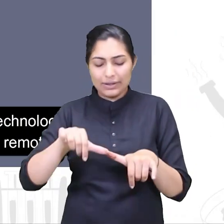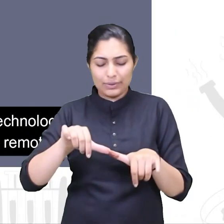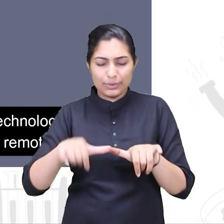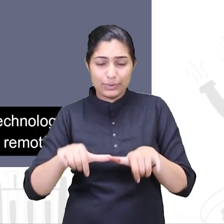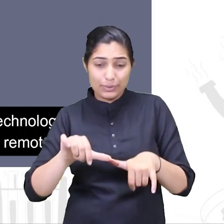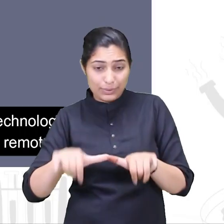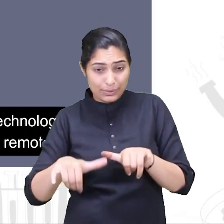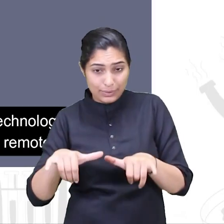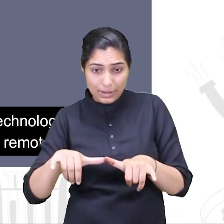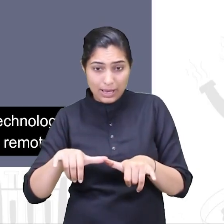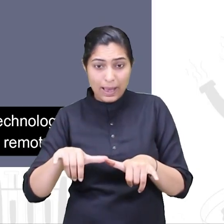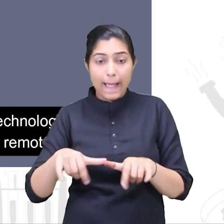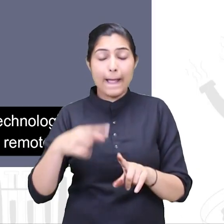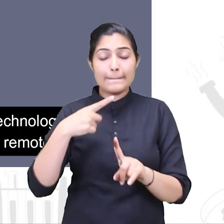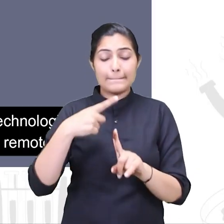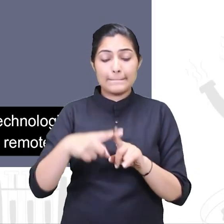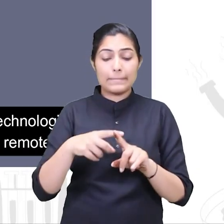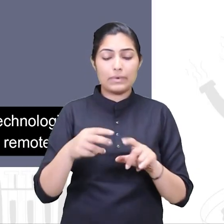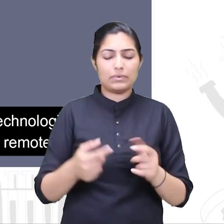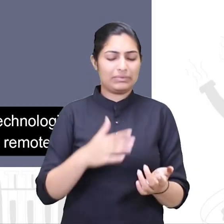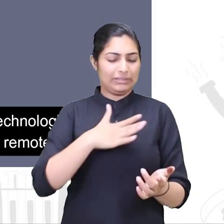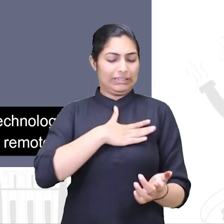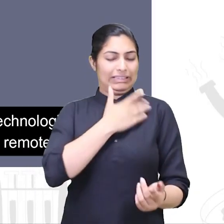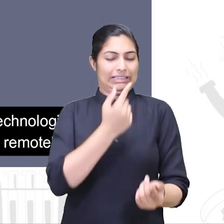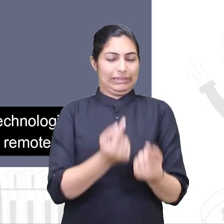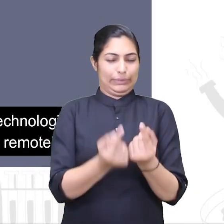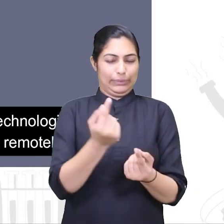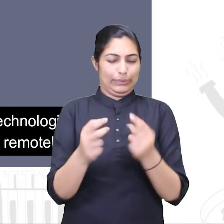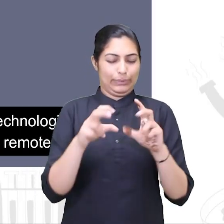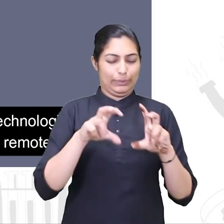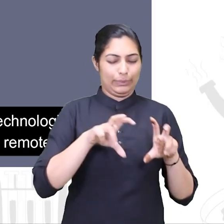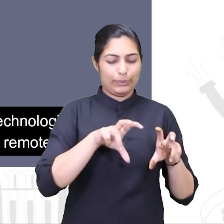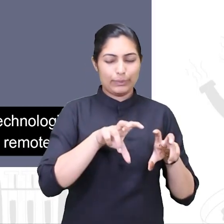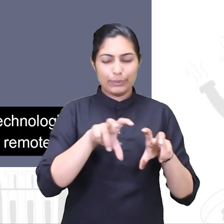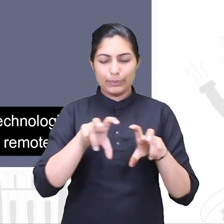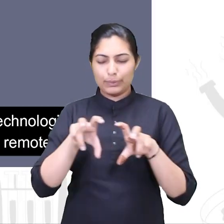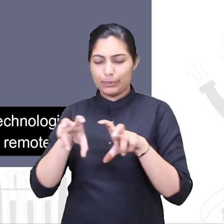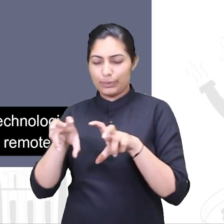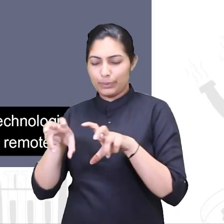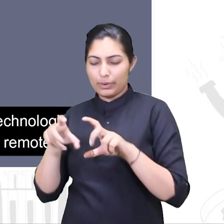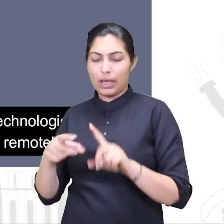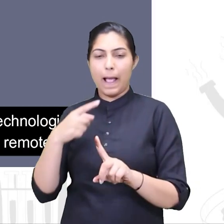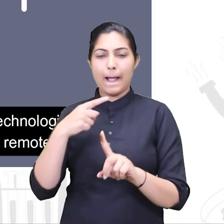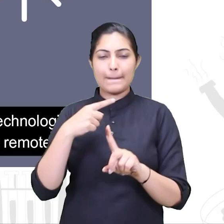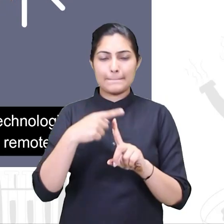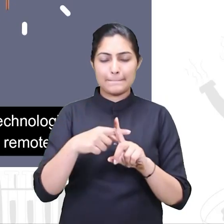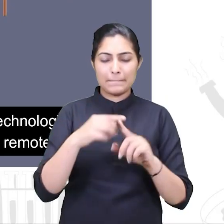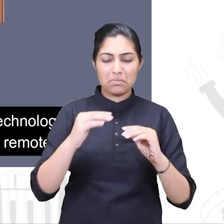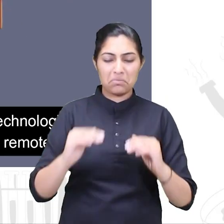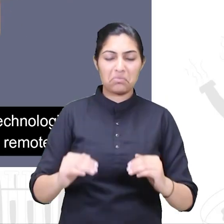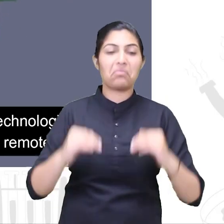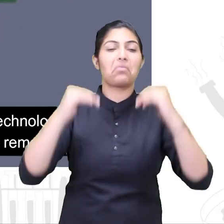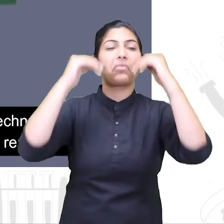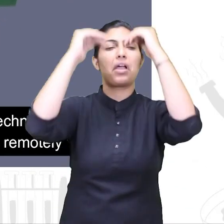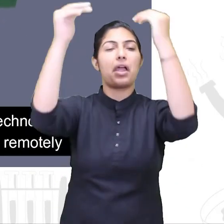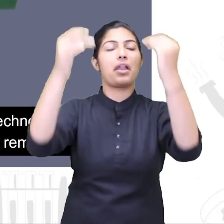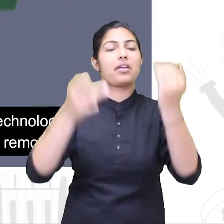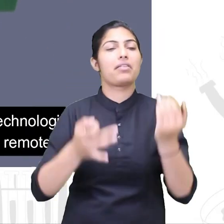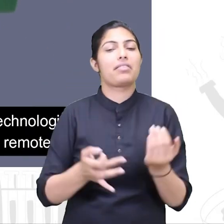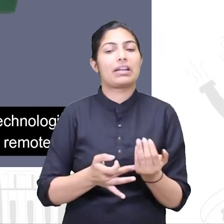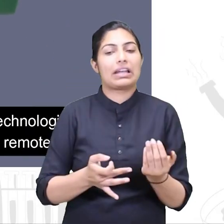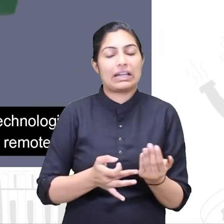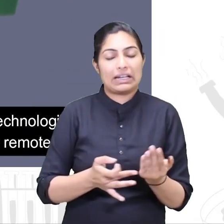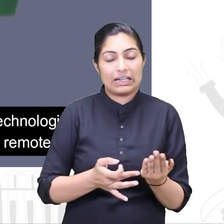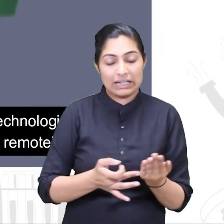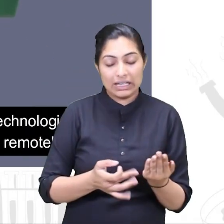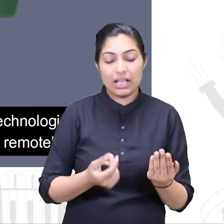को मापने और देख रेख करने के लिए एक खेत में स्मार्ट सेंसर और अन्य प्रकार की